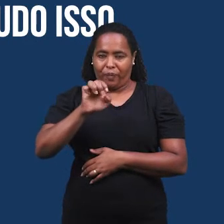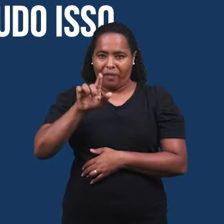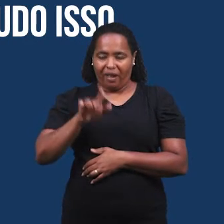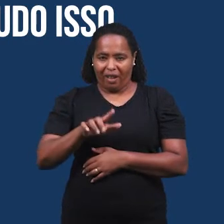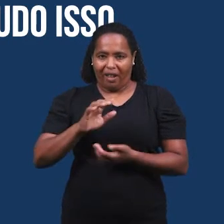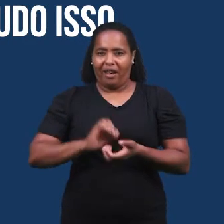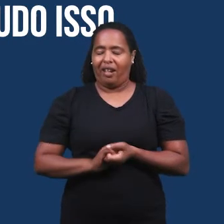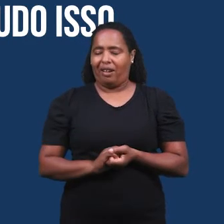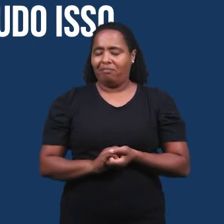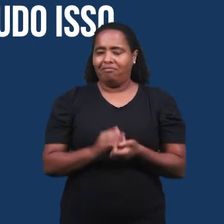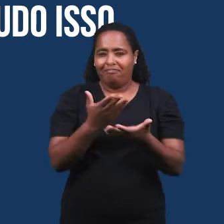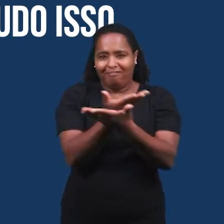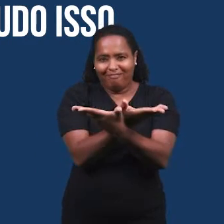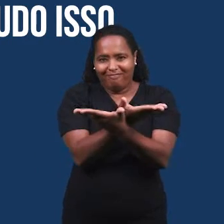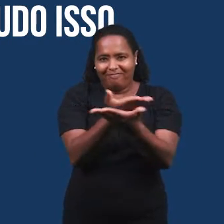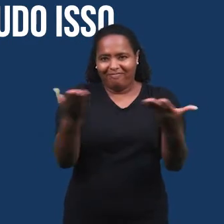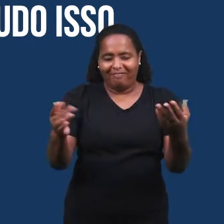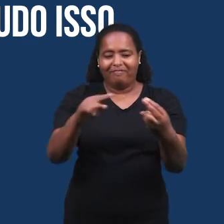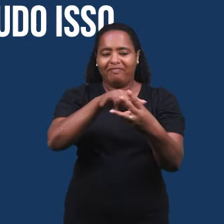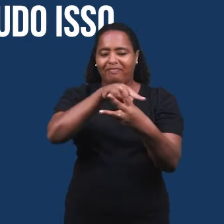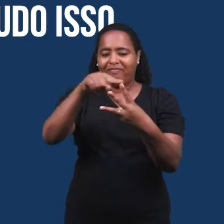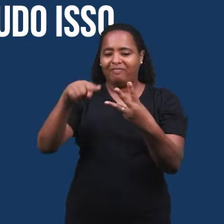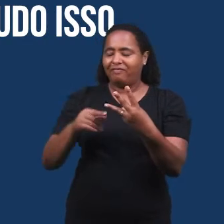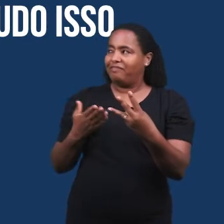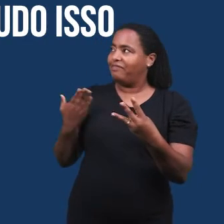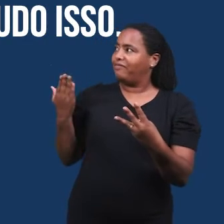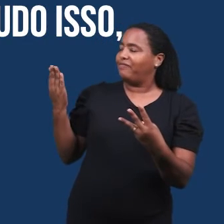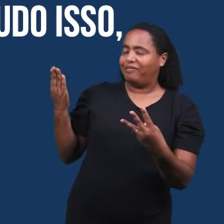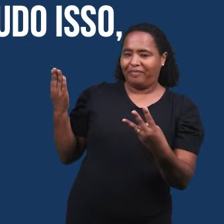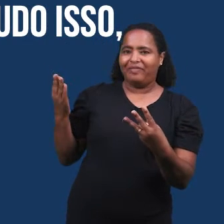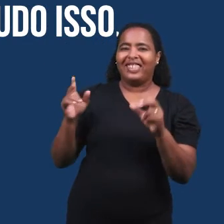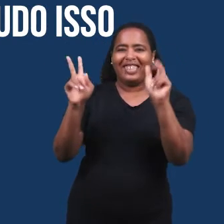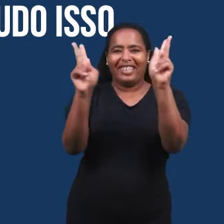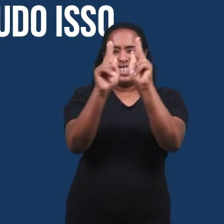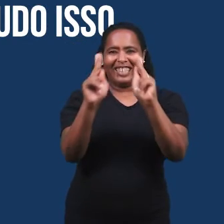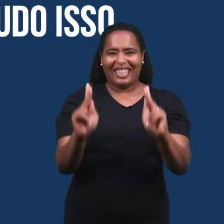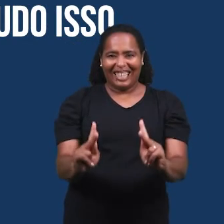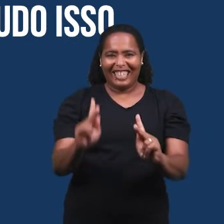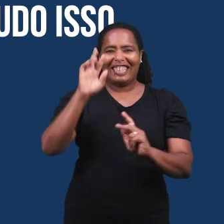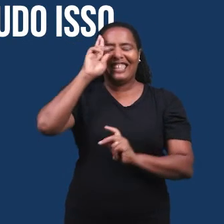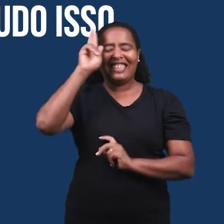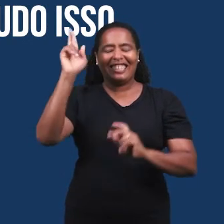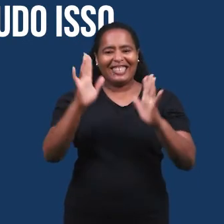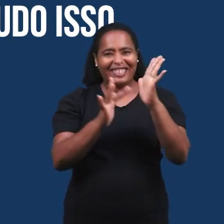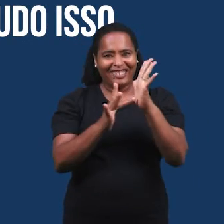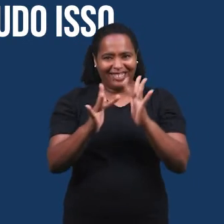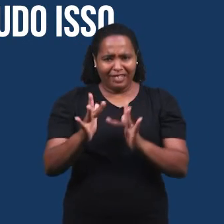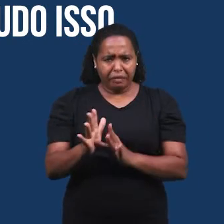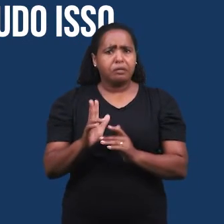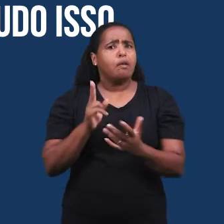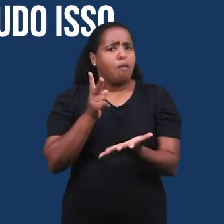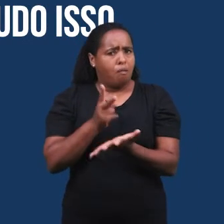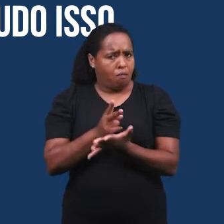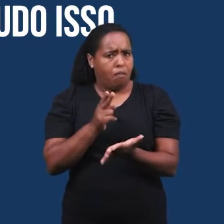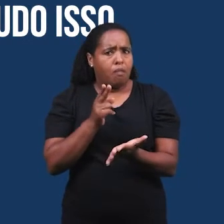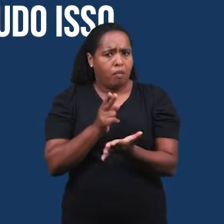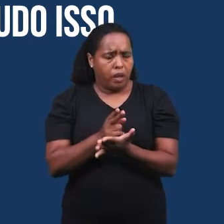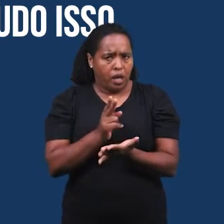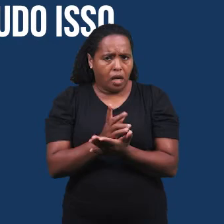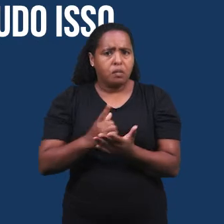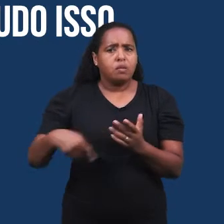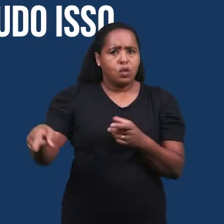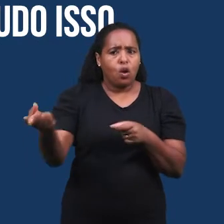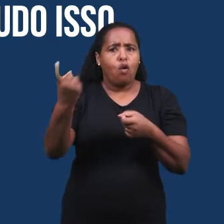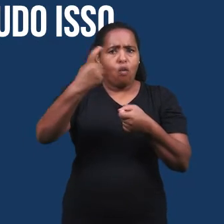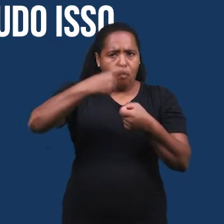Новый Оризонте, Коста ду Сол, миром Божьим. Несмотря на то, что начались богослужения с присутствием братьев